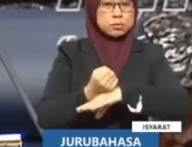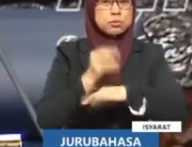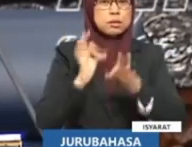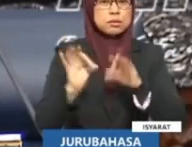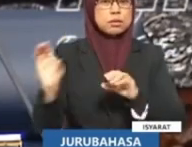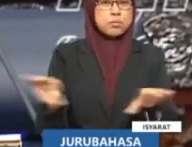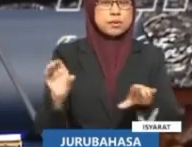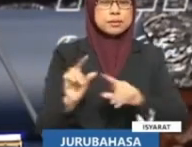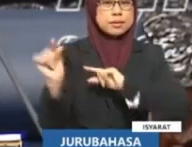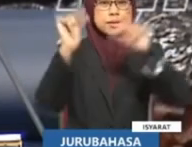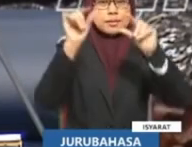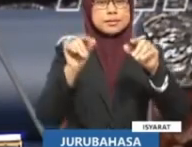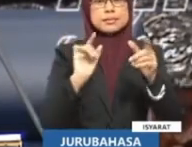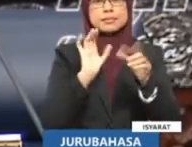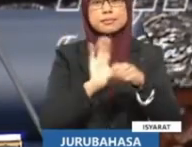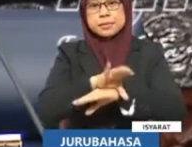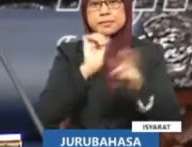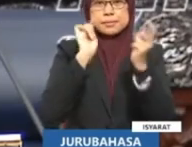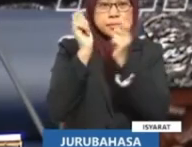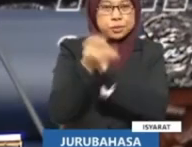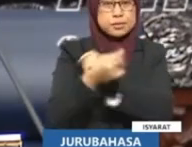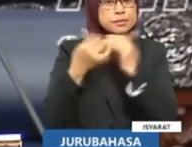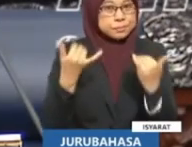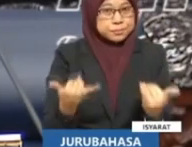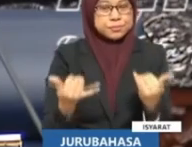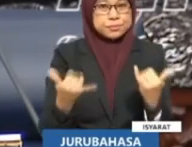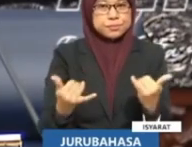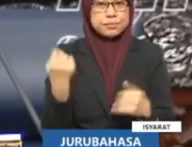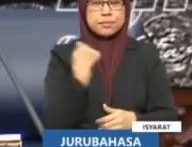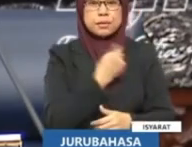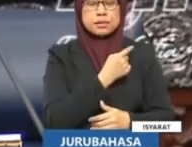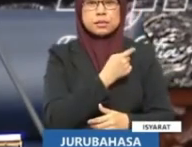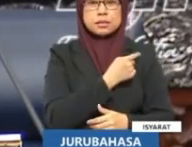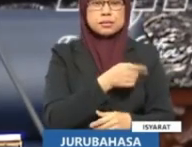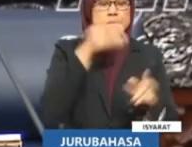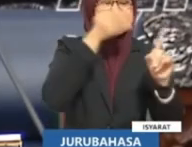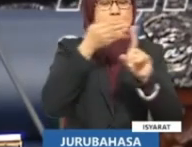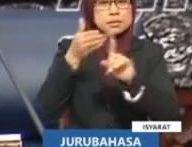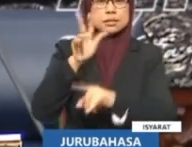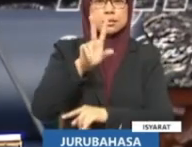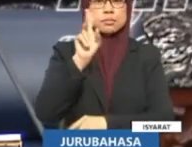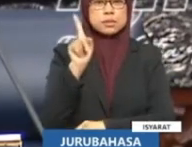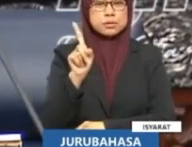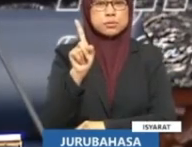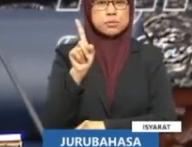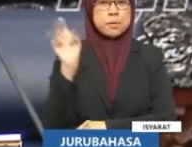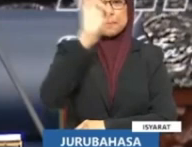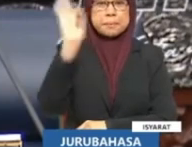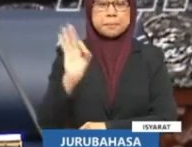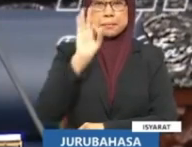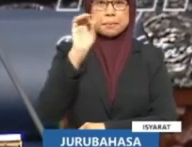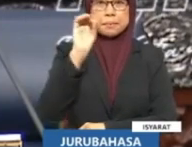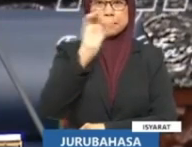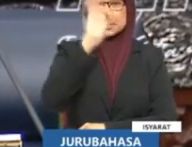Nok dibuat gas dan sebagainya terpaksa ditukar sekarang ini kita meletakkan sasaran 31 persen